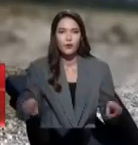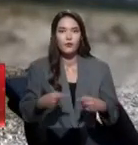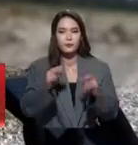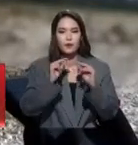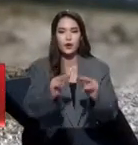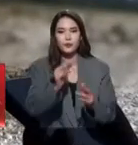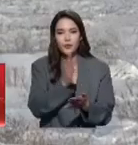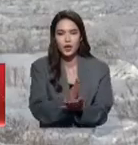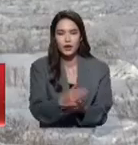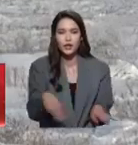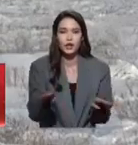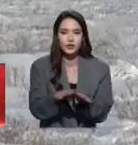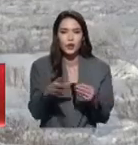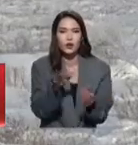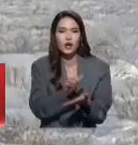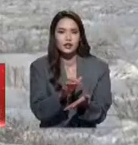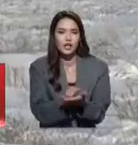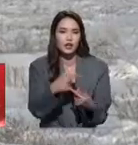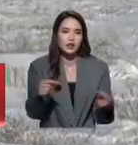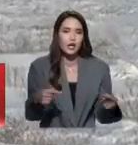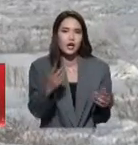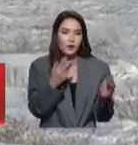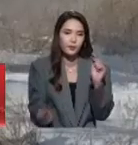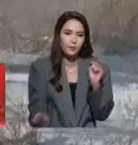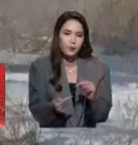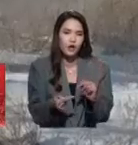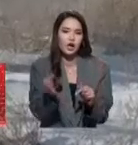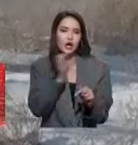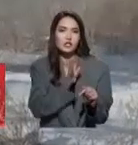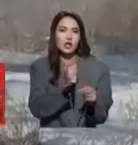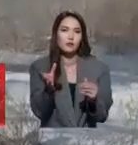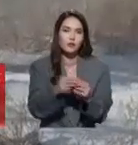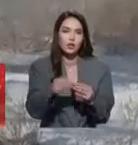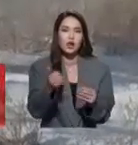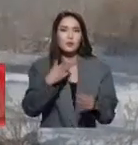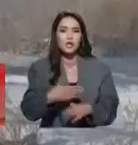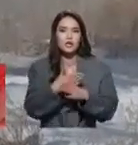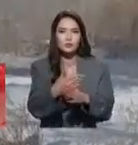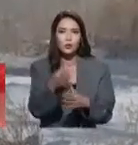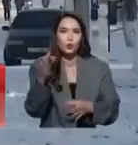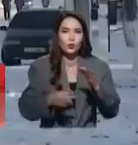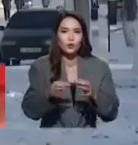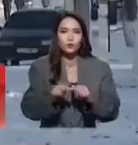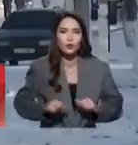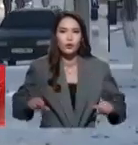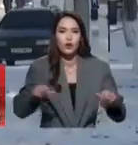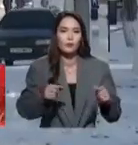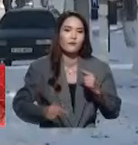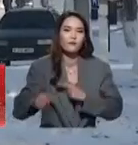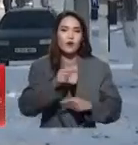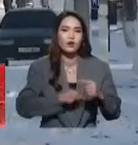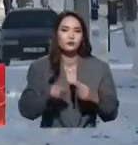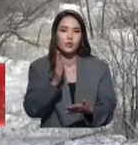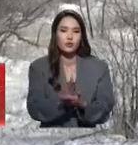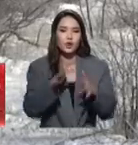справедливость, поскольку земли, которые были переданы незаконно, а также неиспользованные земли, мы с помощью суда при помощи комиссии возвращаем. Ранее